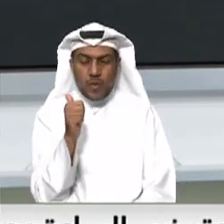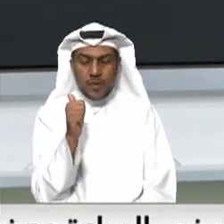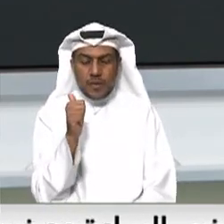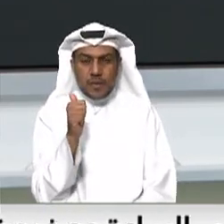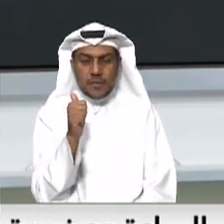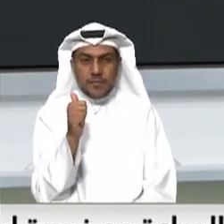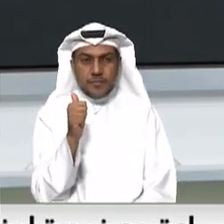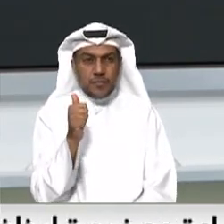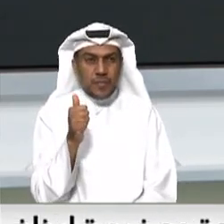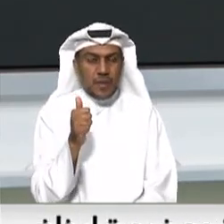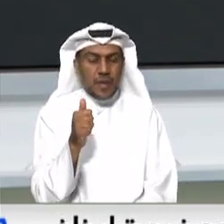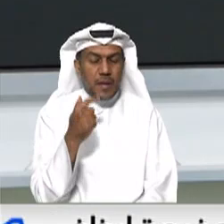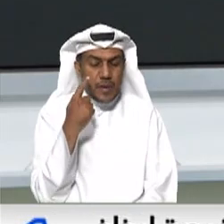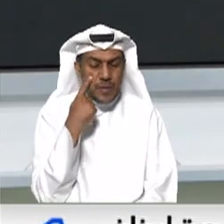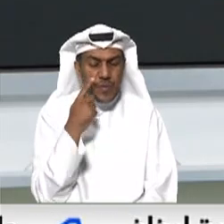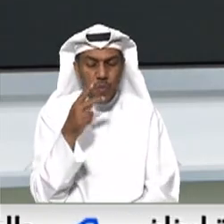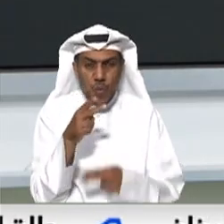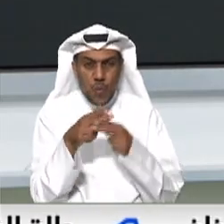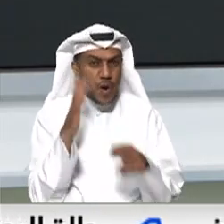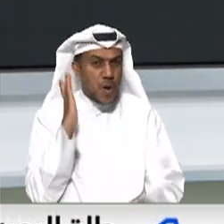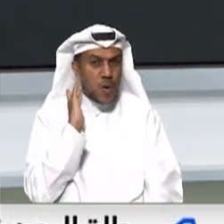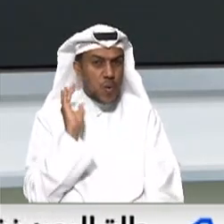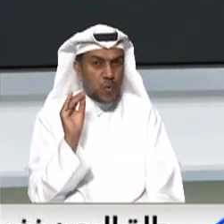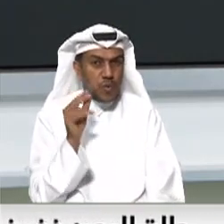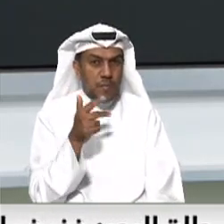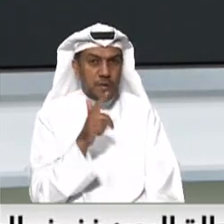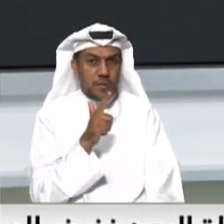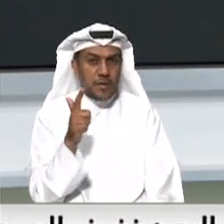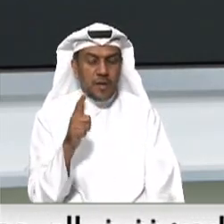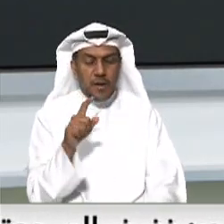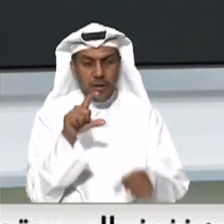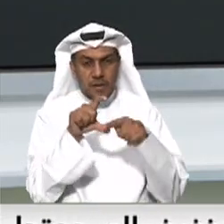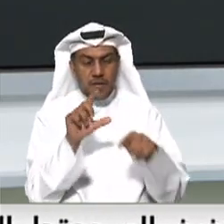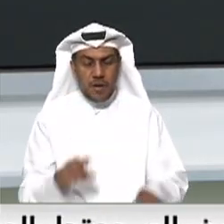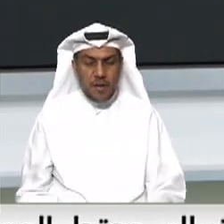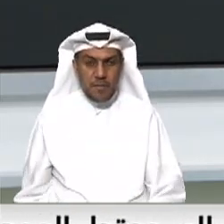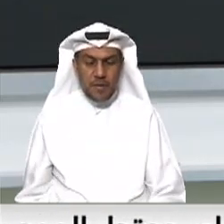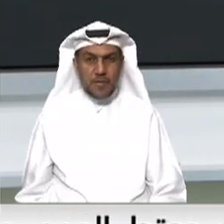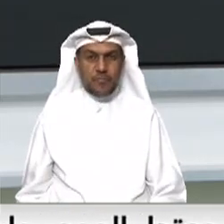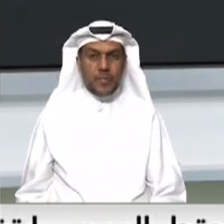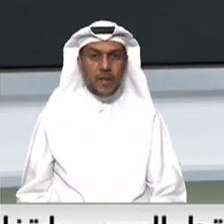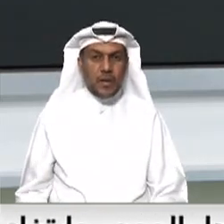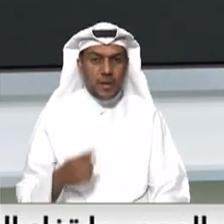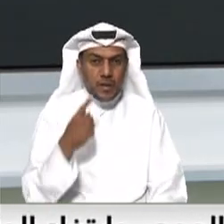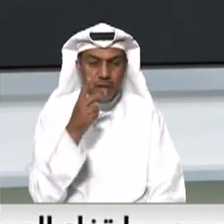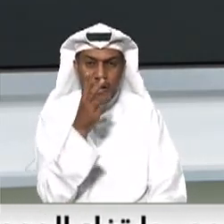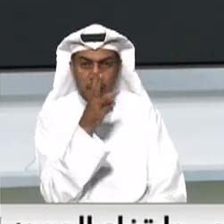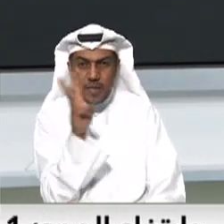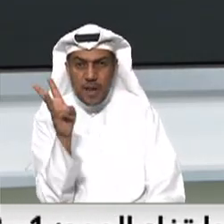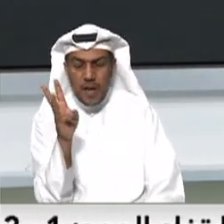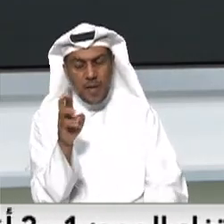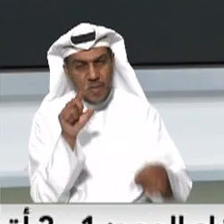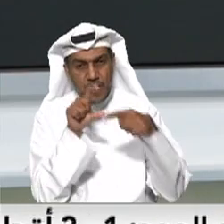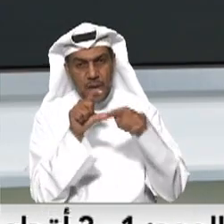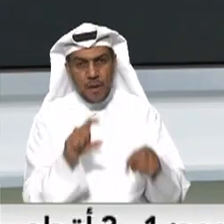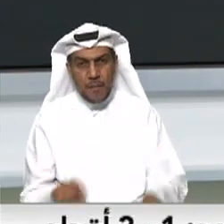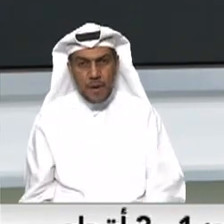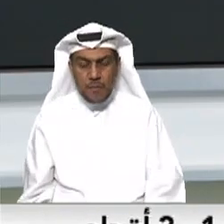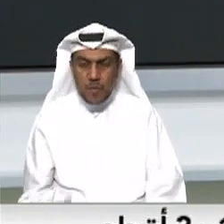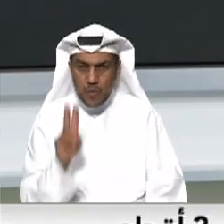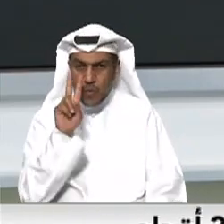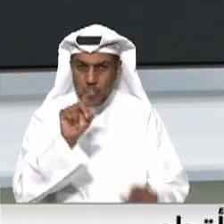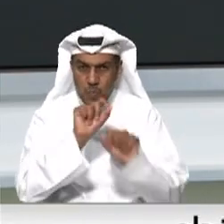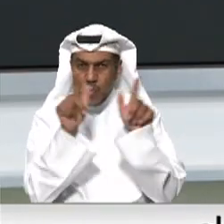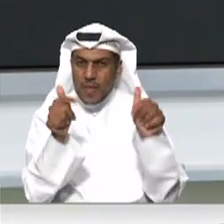درجه مئويه الرطوبه نسبيه في مدينه الكويت 17% وتصل الى اعلى من ذلك في بعض المناطق الساحليه الى الرؤيه الافقيه ممتازه